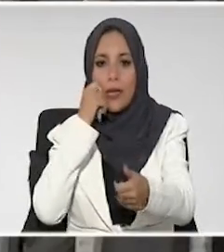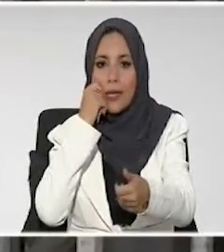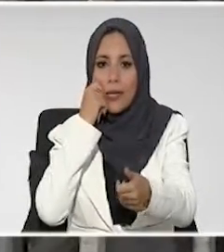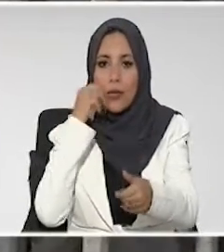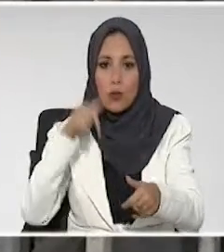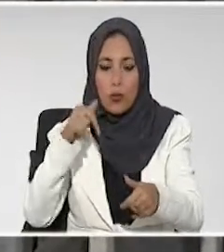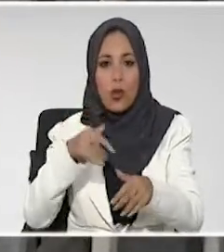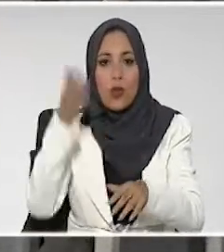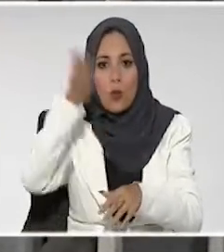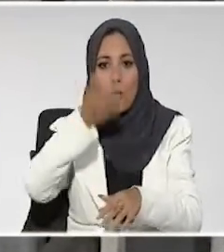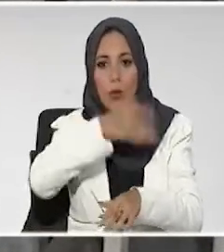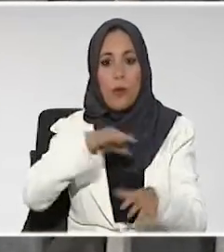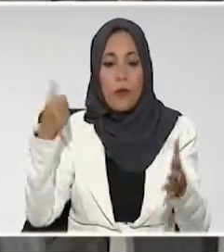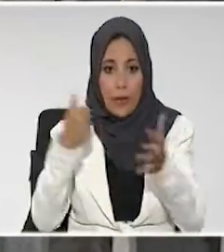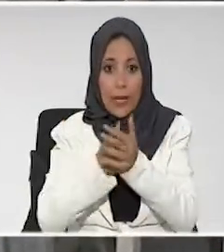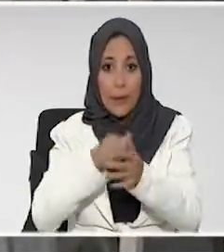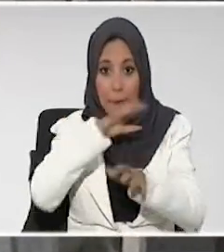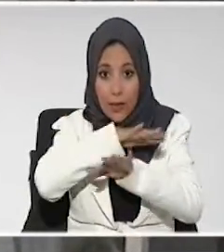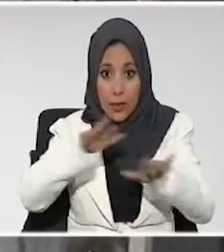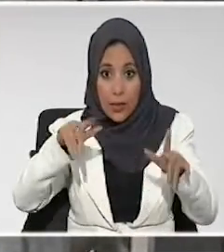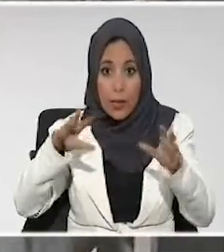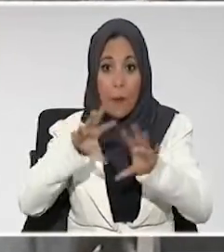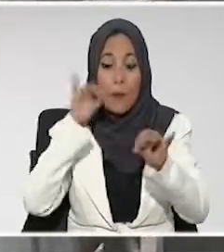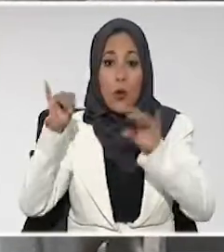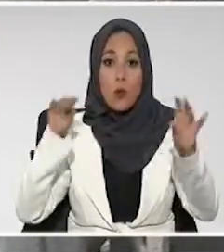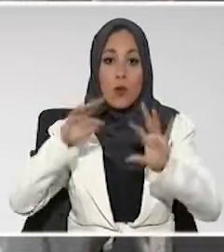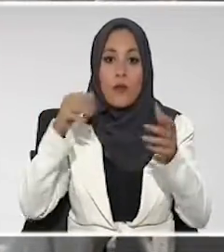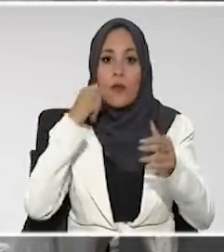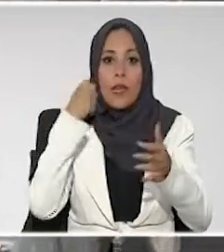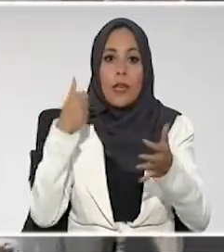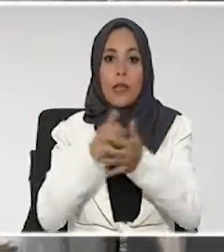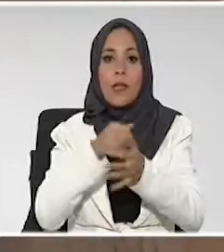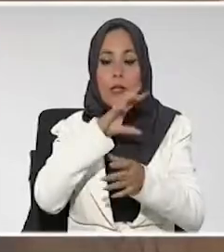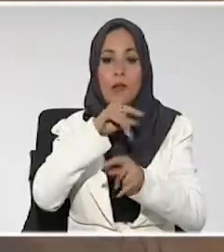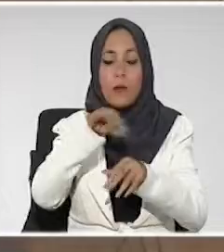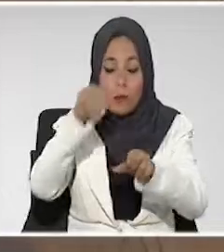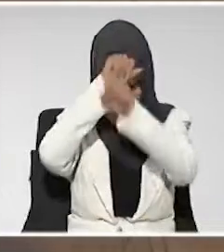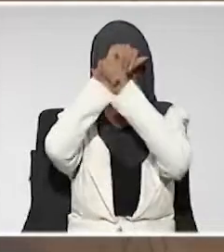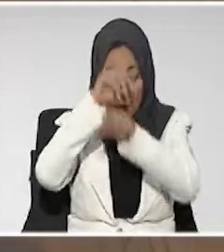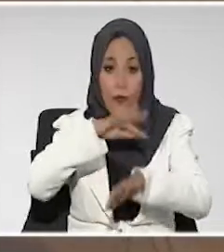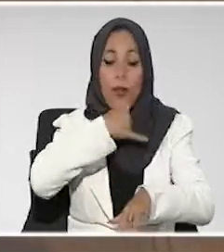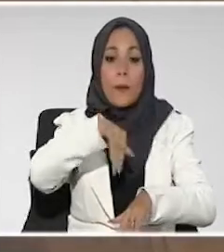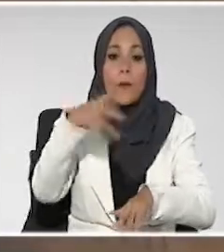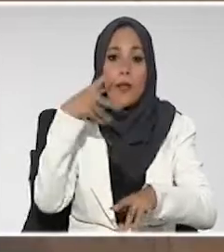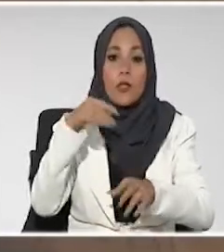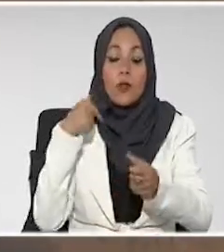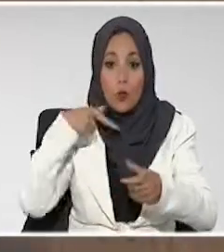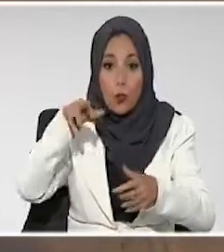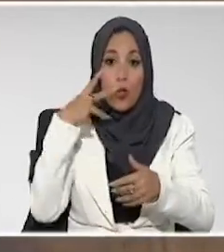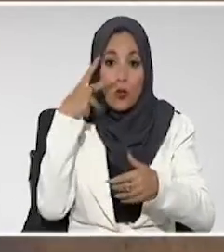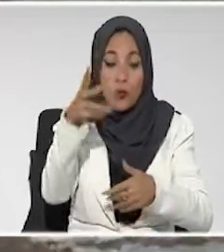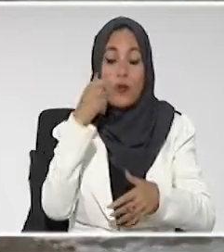واليوم وبعد بدء أعمال التطوير بمركز الشهداء بمحافظة المنوفية، ذهبنا لنرصد